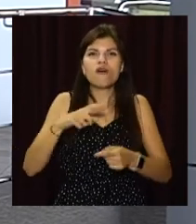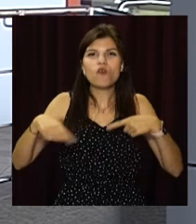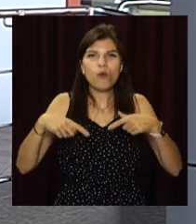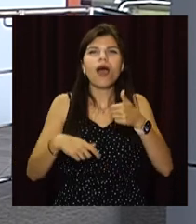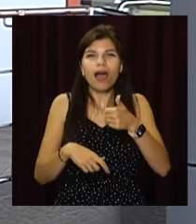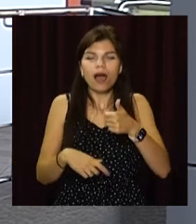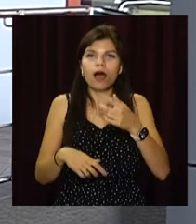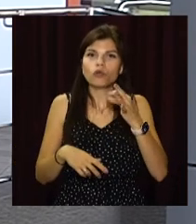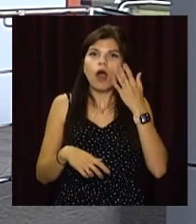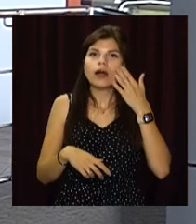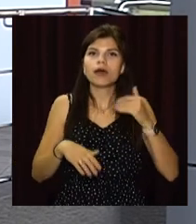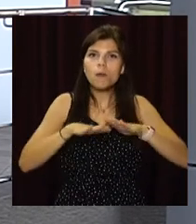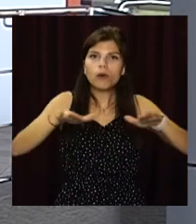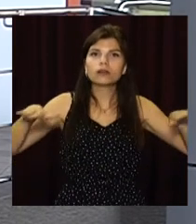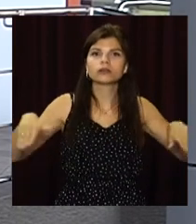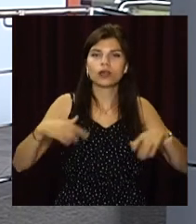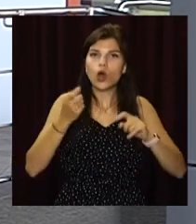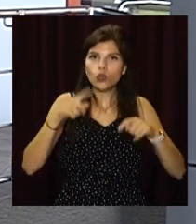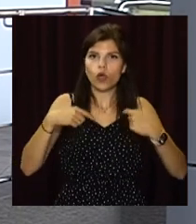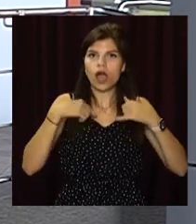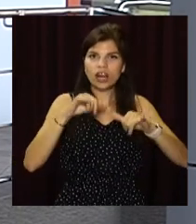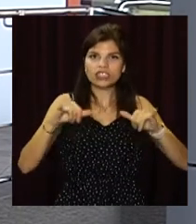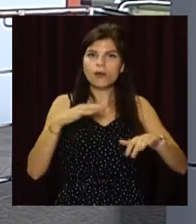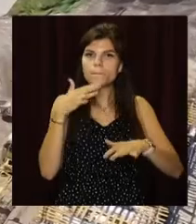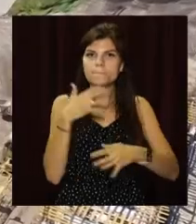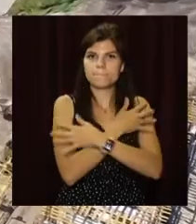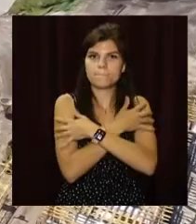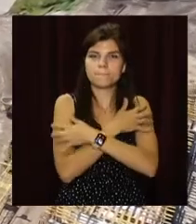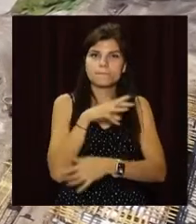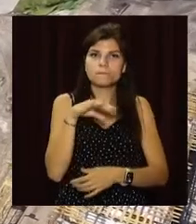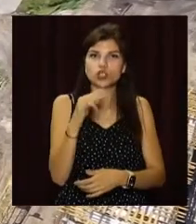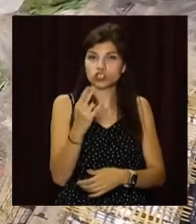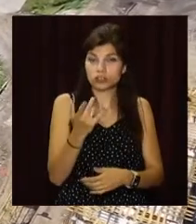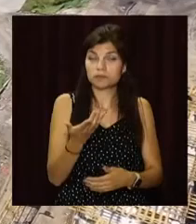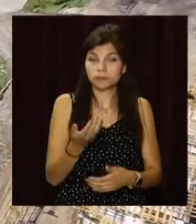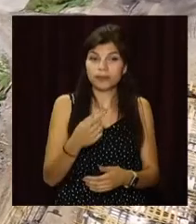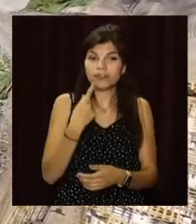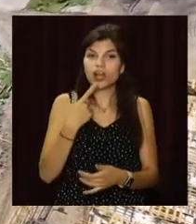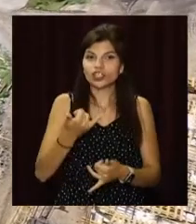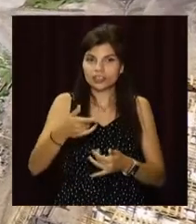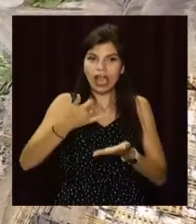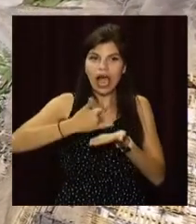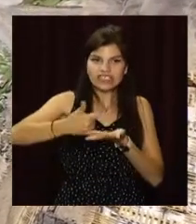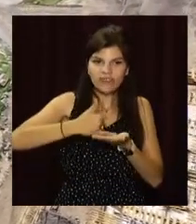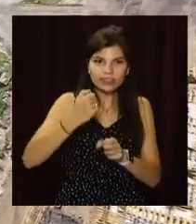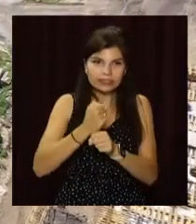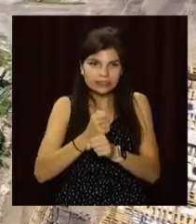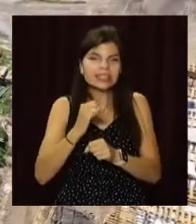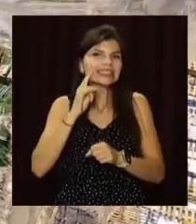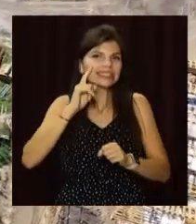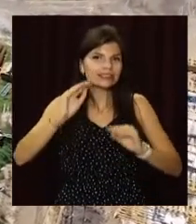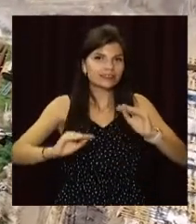футбол, а другое дело, когда ты в бассейне, то тоже развиваются другие мышцы. Територію навколо басейну заасфальтують, а частину